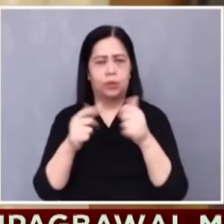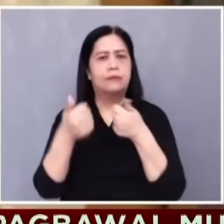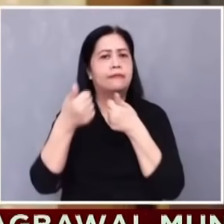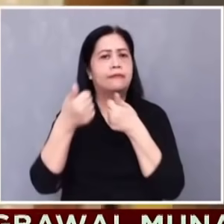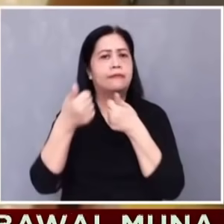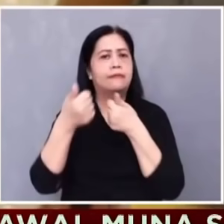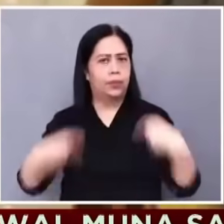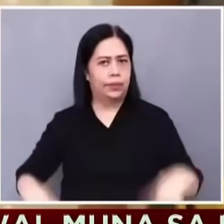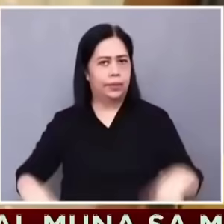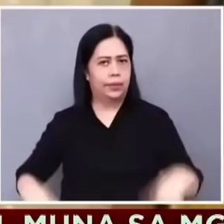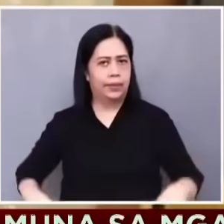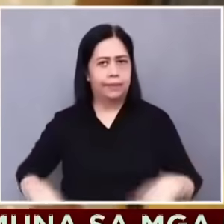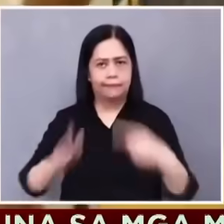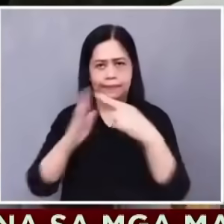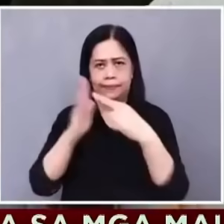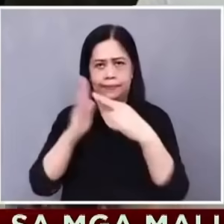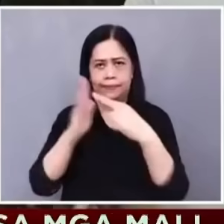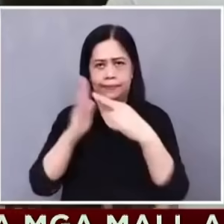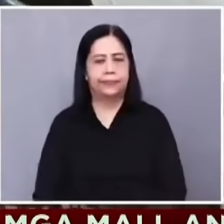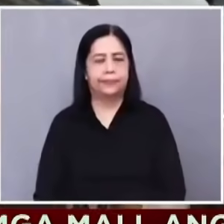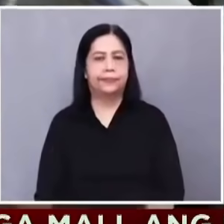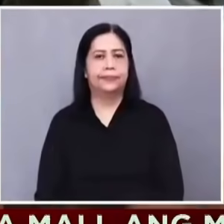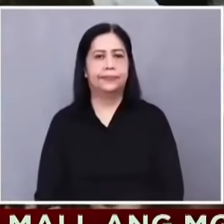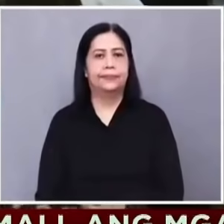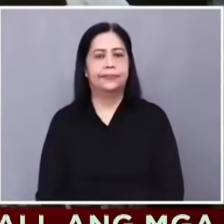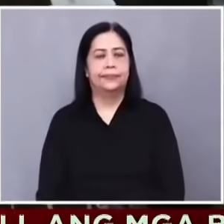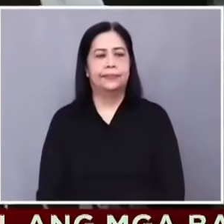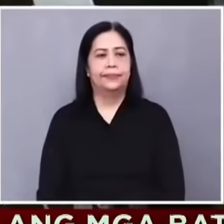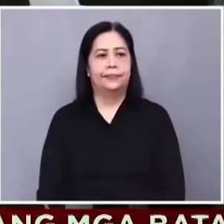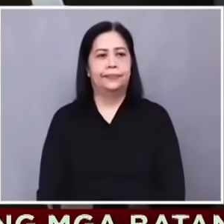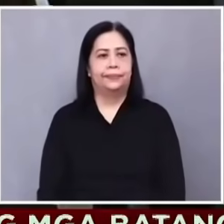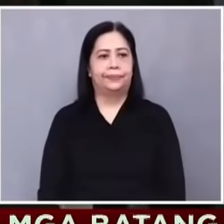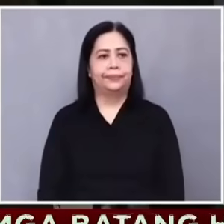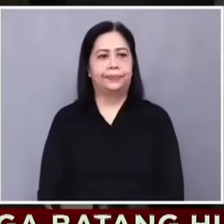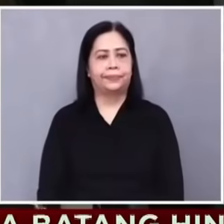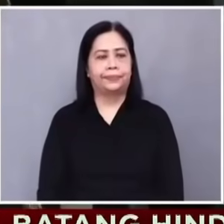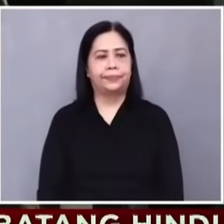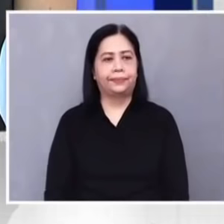standards. Rafael Bosano, ABS-CBN News.